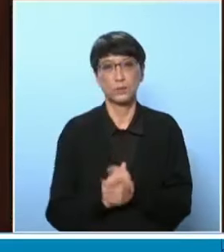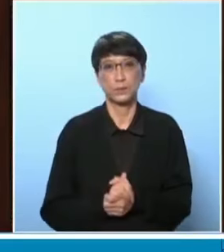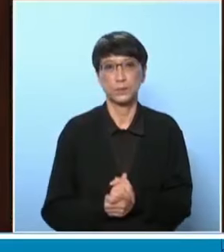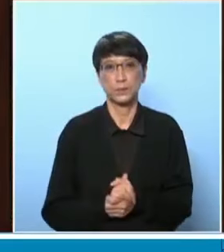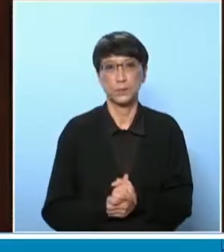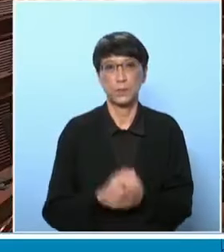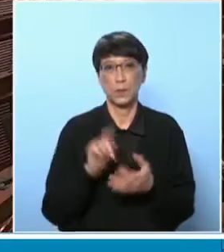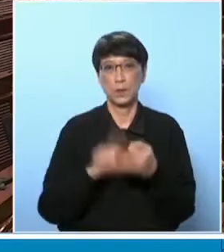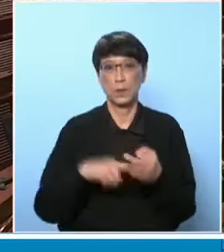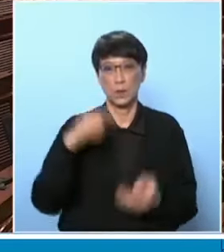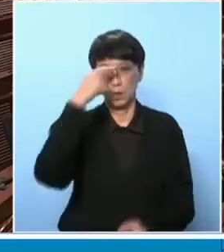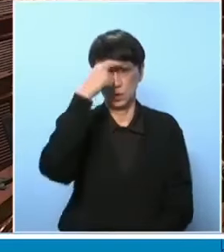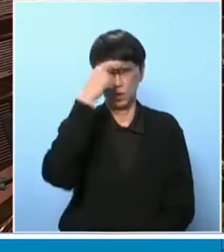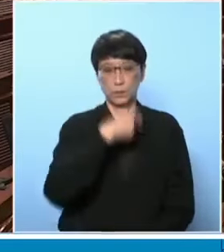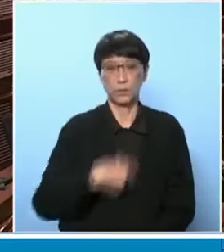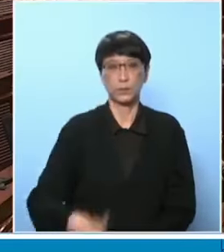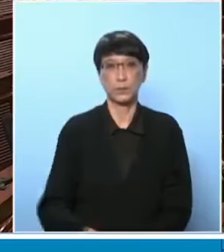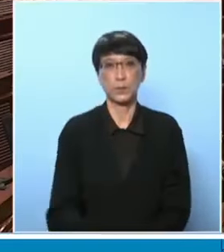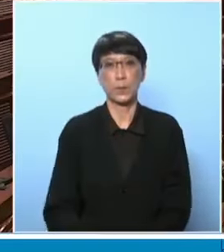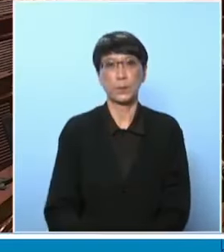議員。